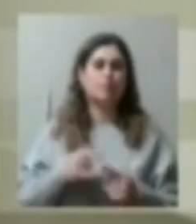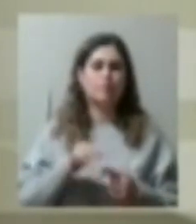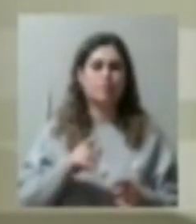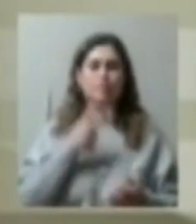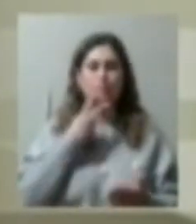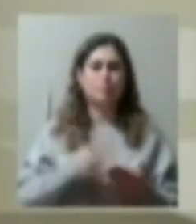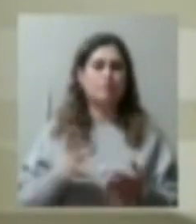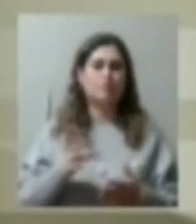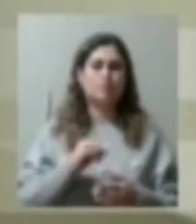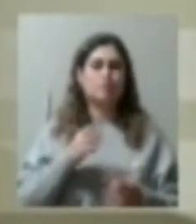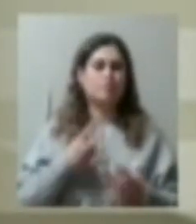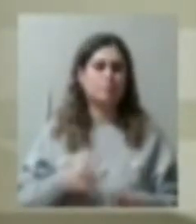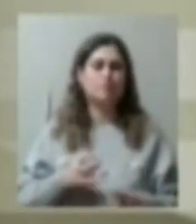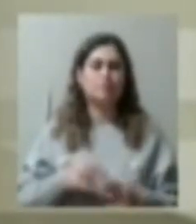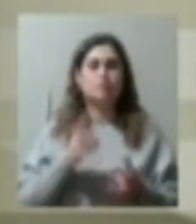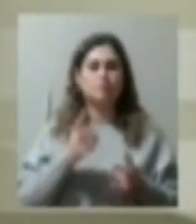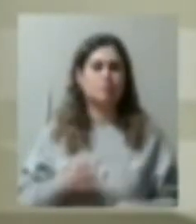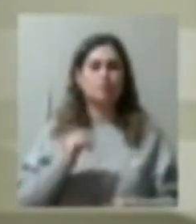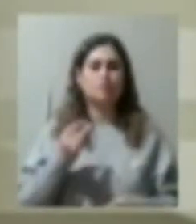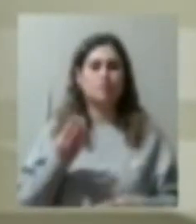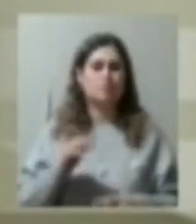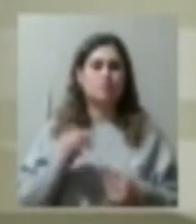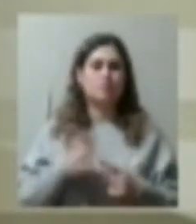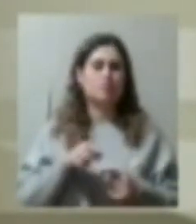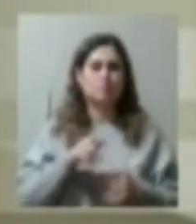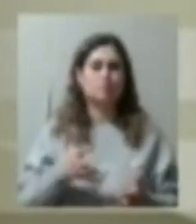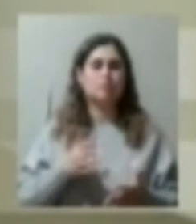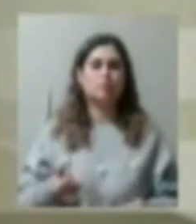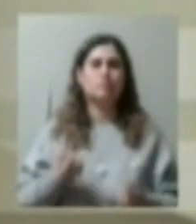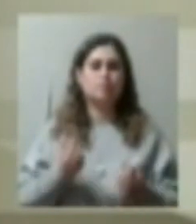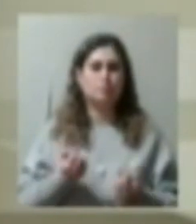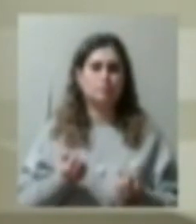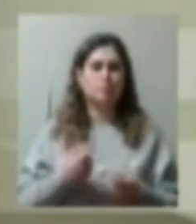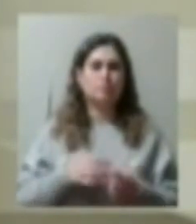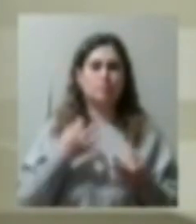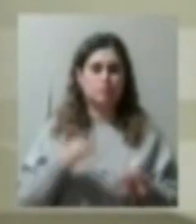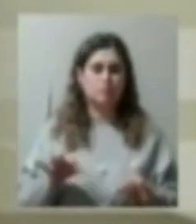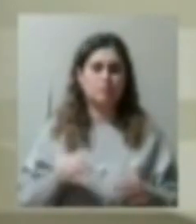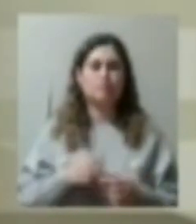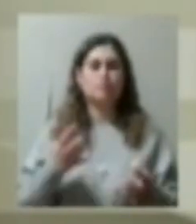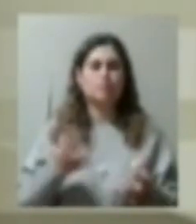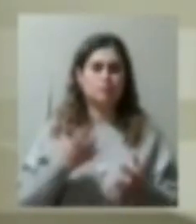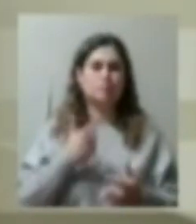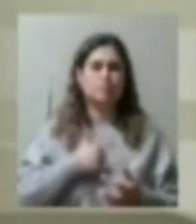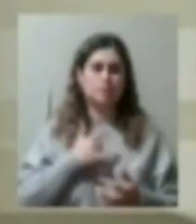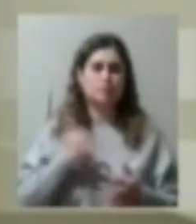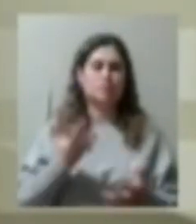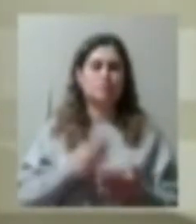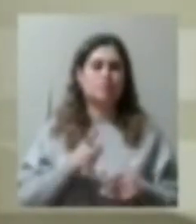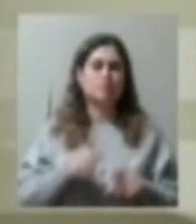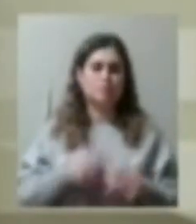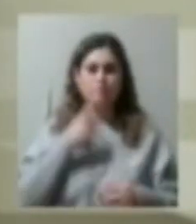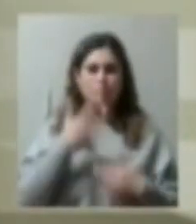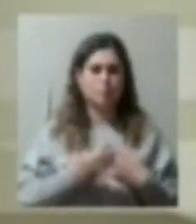усі небезпечніші ситуації, і вони, їх чітке дотримання дозволить убезпечити себе і своїх рідних